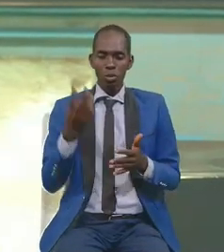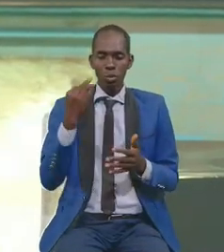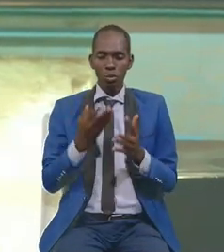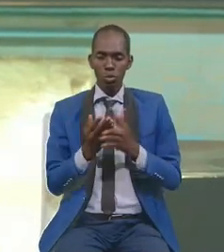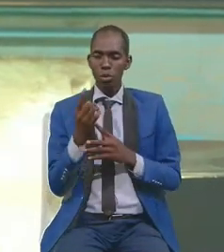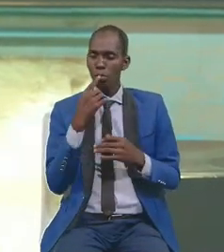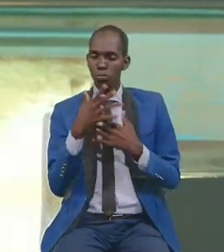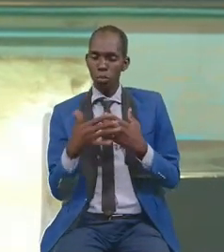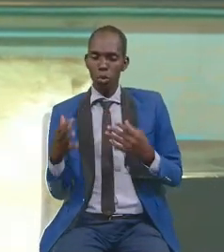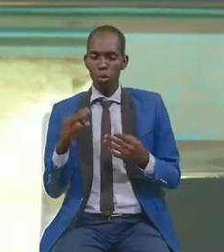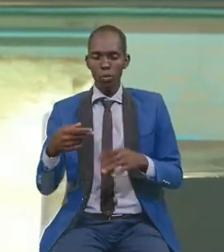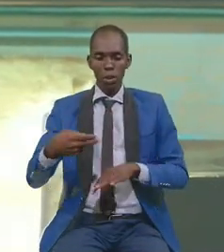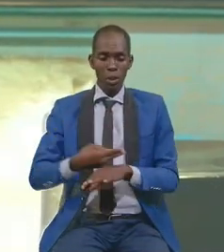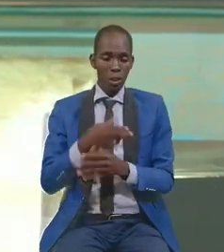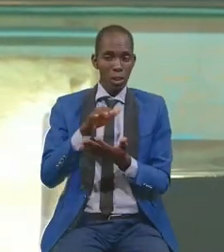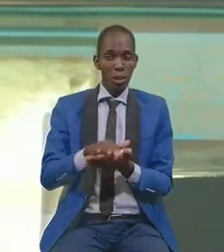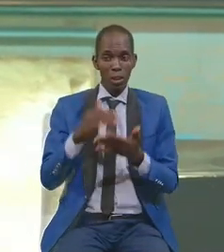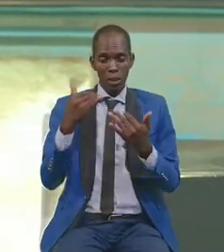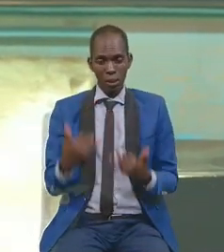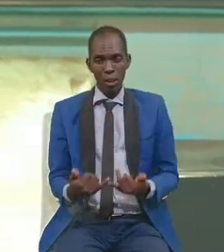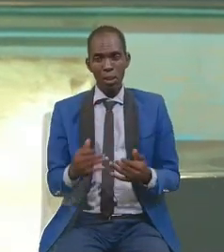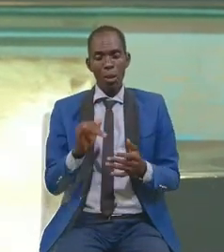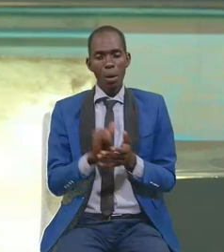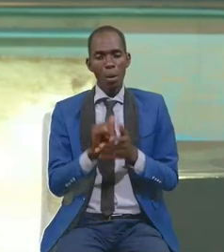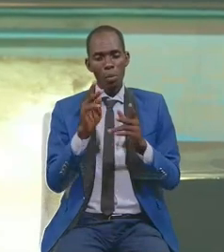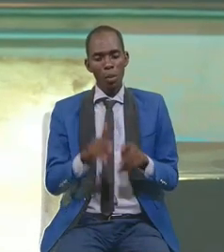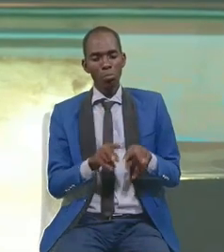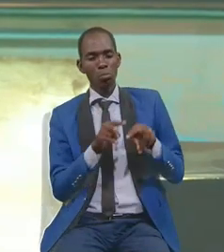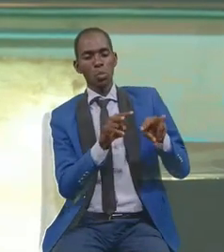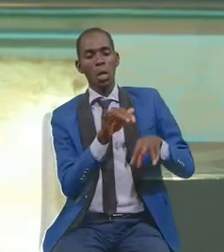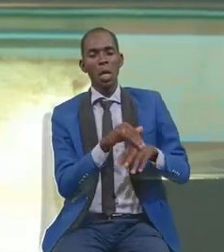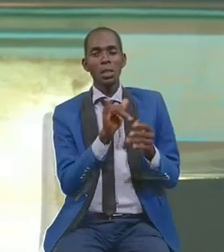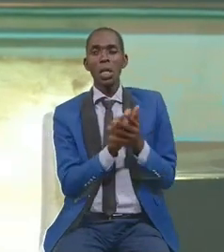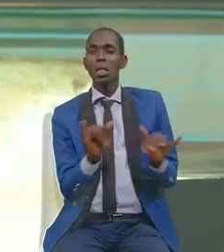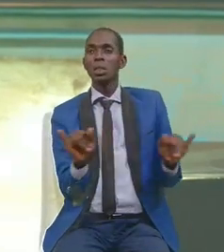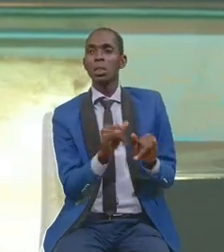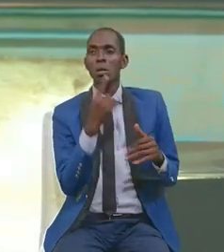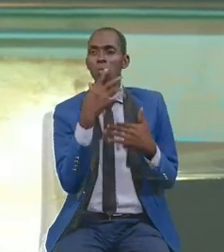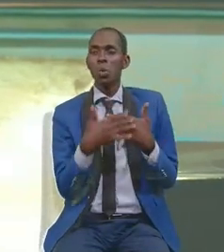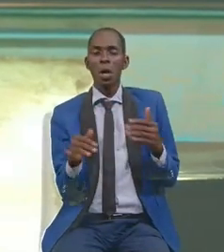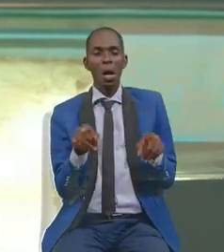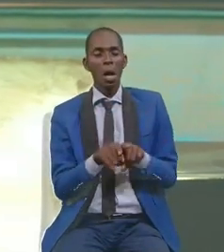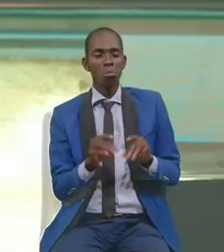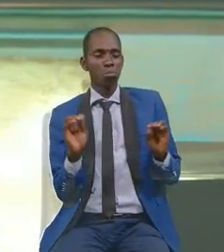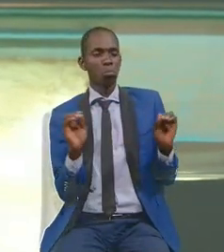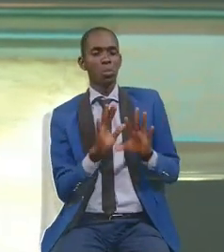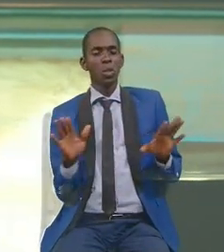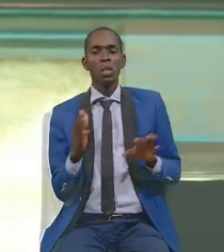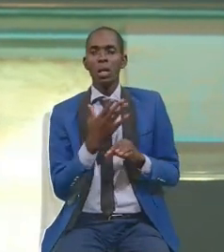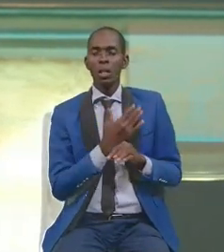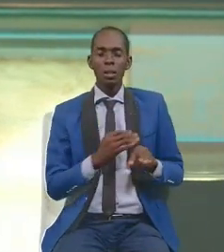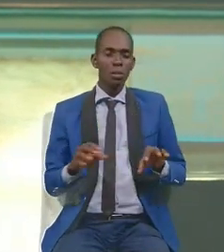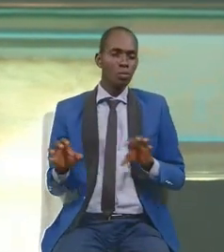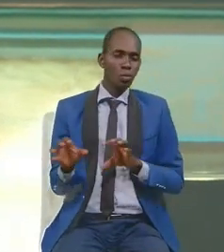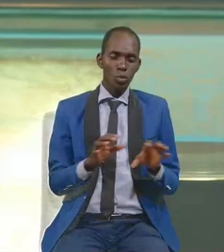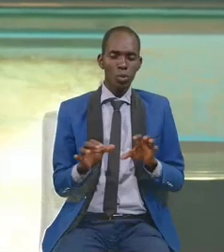sanctifié. Maintenant, il prend le sang pour quelque chose de malsain, par lequel il a été sanctifié et qui aura